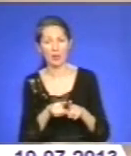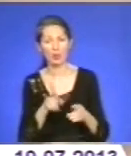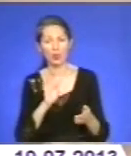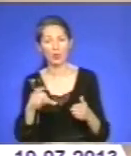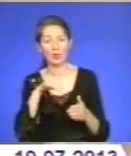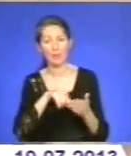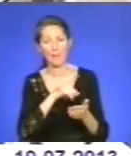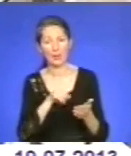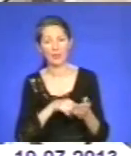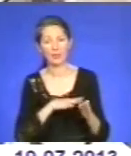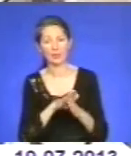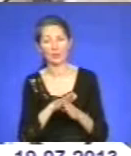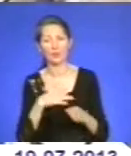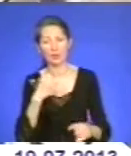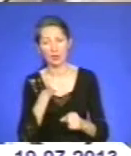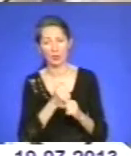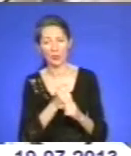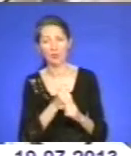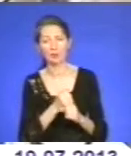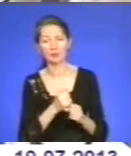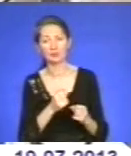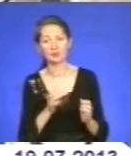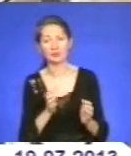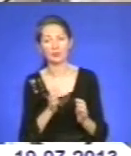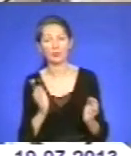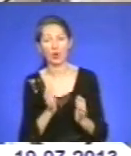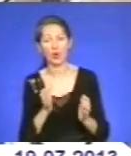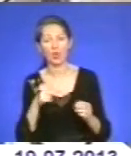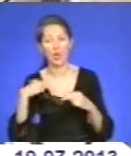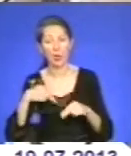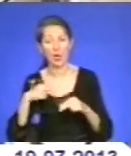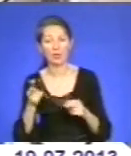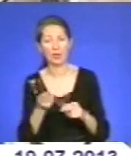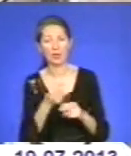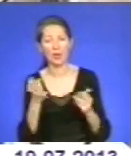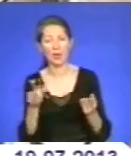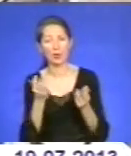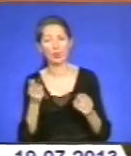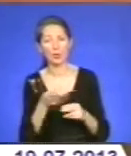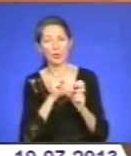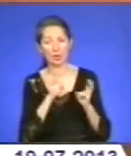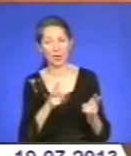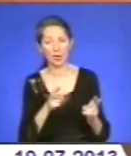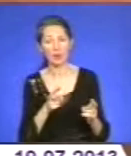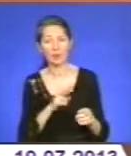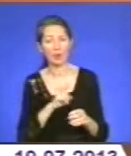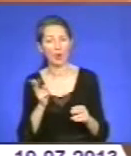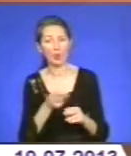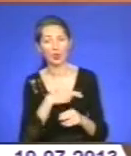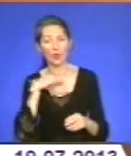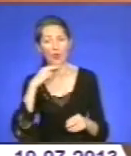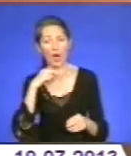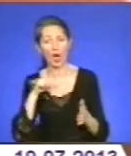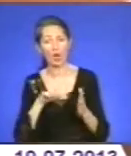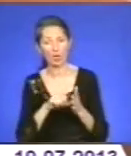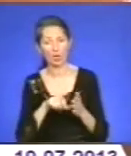дисципліни, законності у своїй діяльності, охорони праці та пожежної безпеки в органах внутрішніх справ. Не оминули своєї уваги учасники семінарної ради і